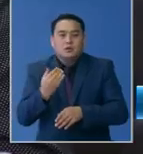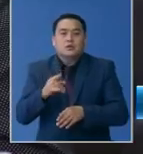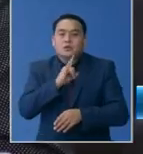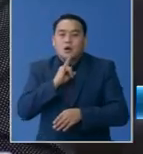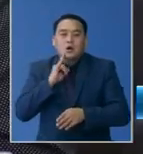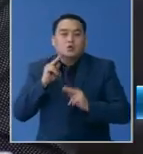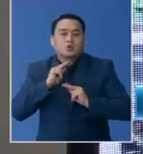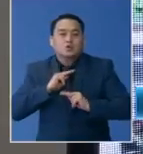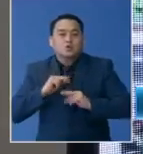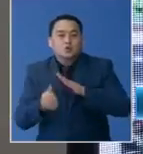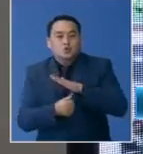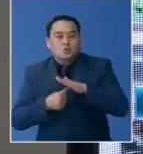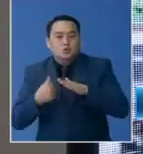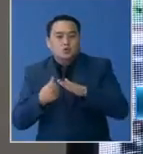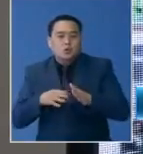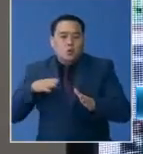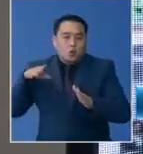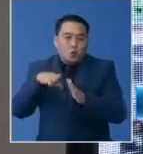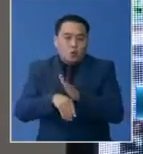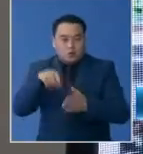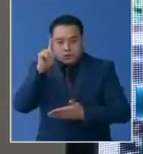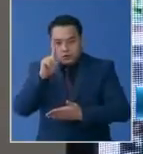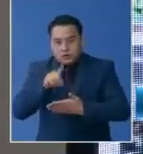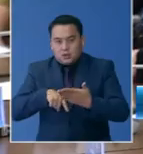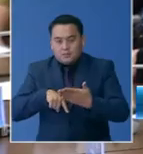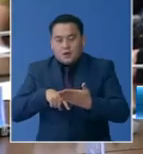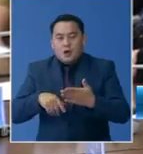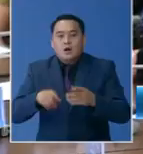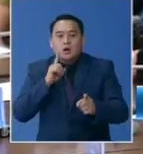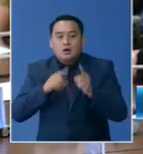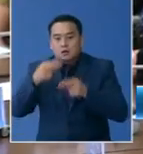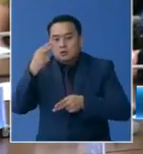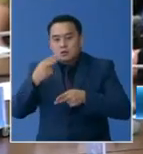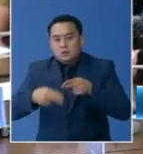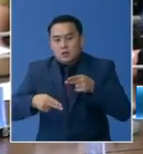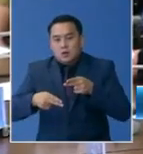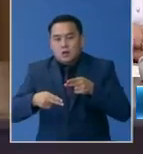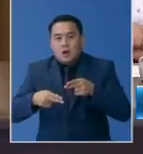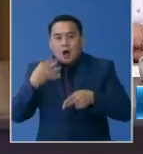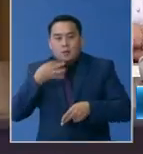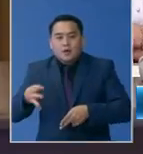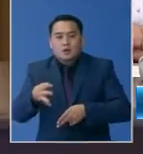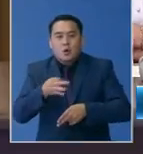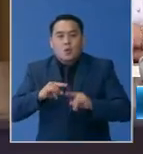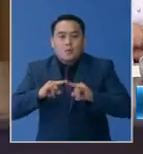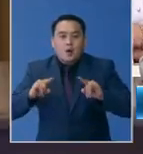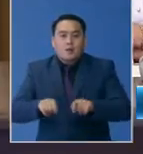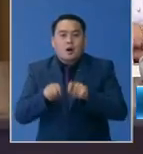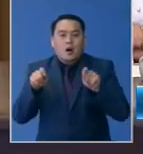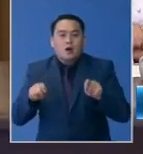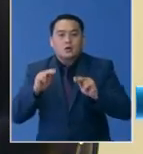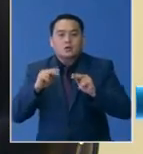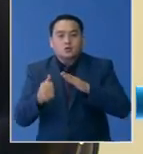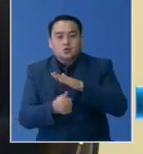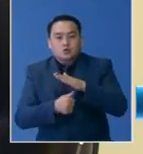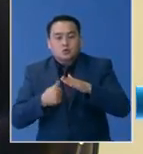жандыларын жұмыссыздықпен күреске сүбелі үлес қосатына сенім білдірді. Жиын соңында Гүлшара Абдықалықова Алматы облысының балабақша ашуымен